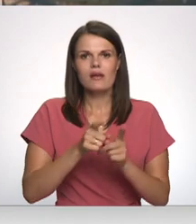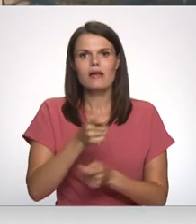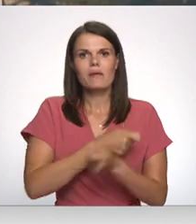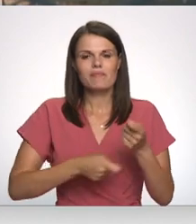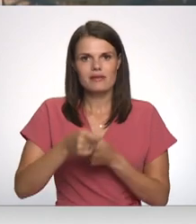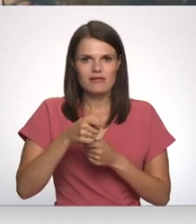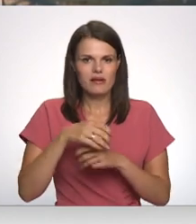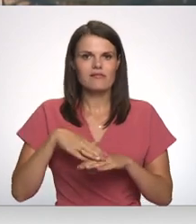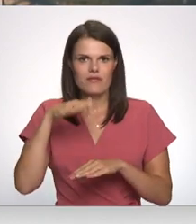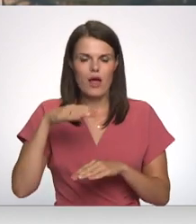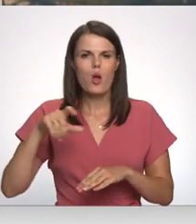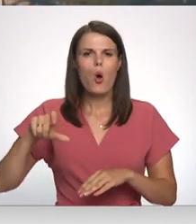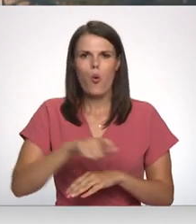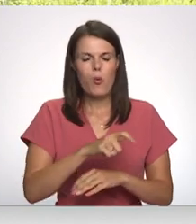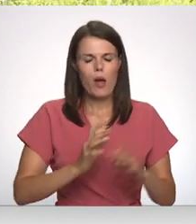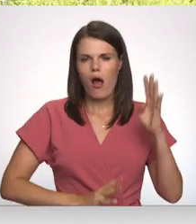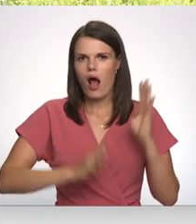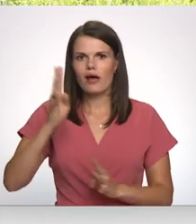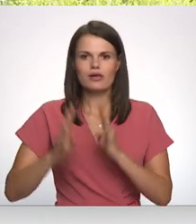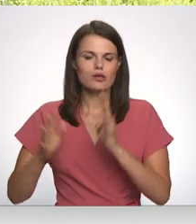dēļ upe pārāk aizaug.